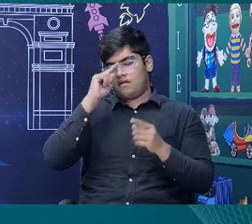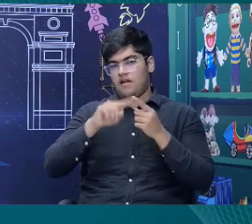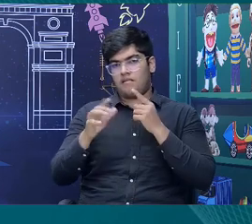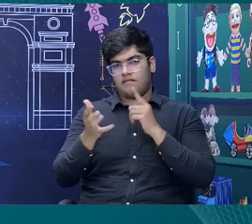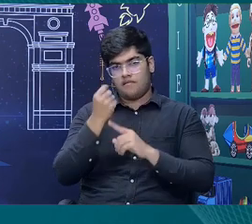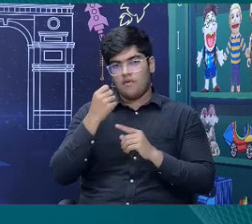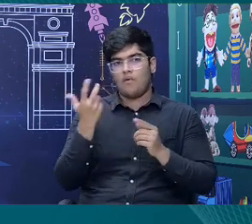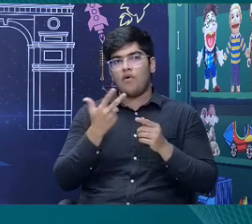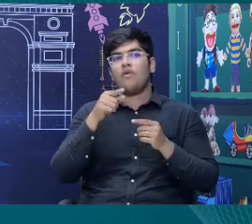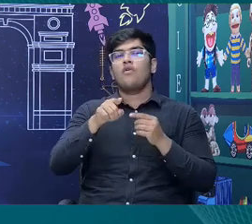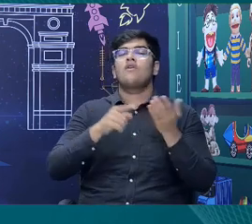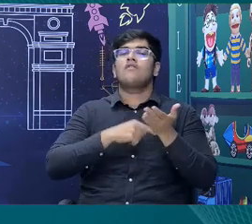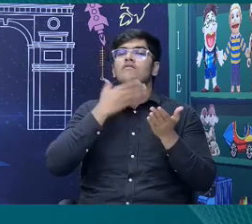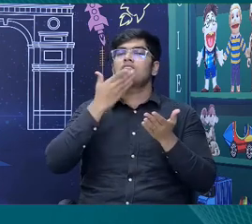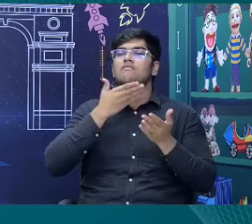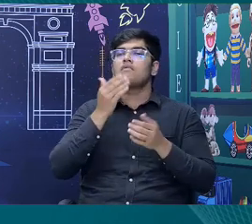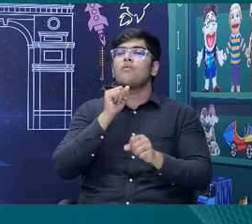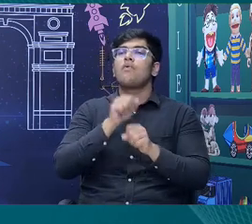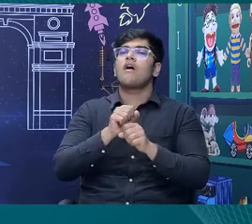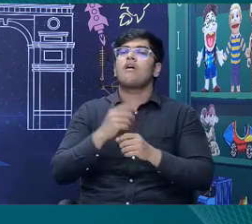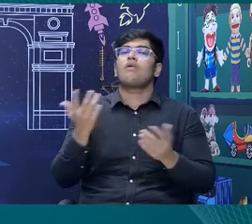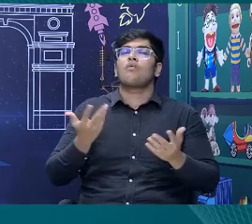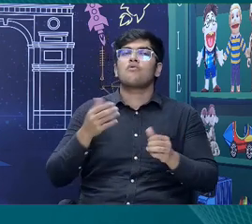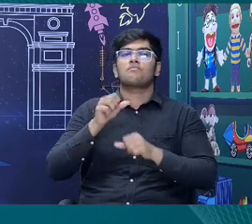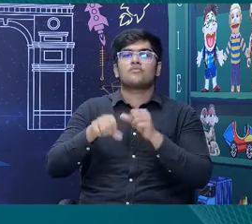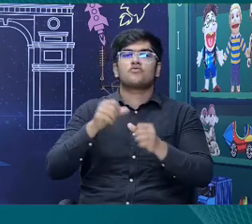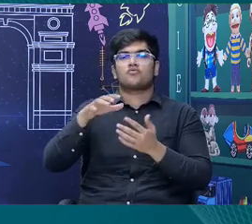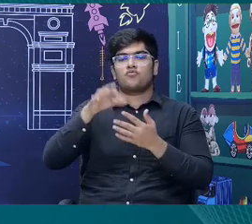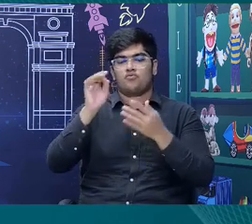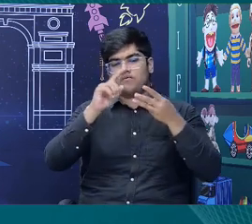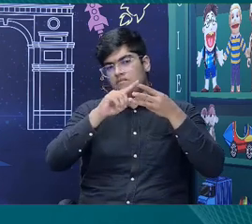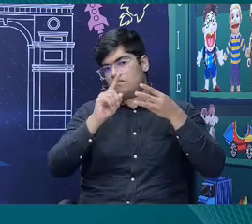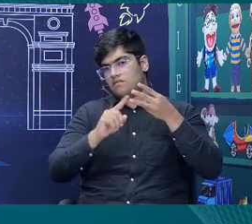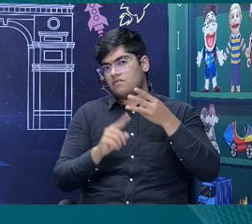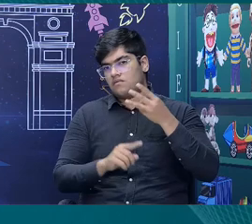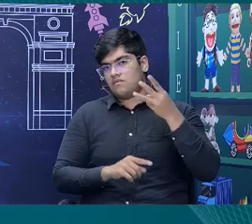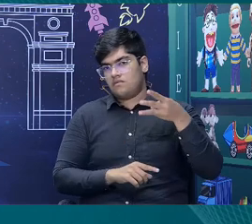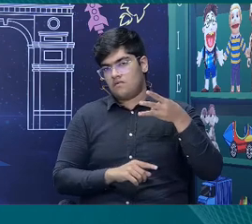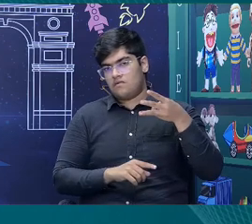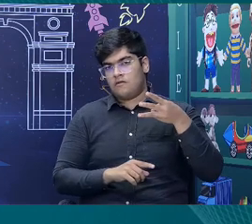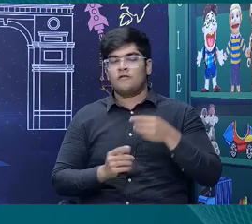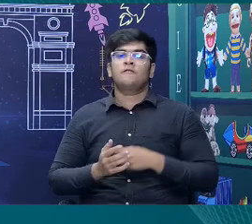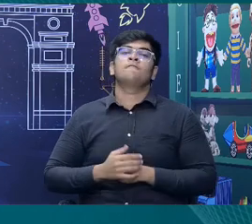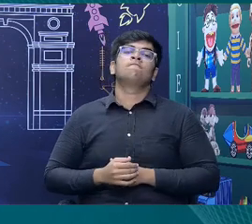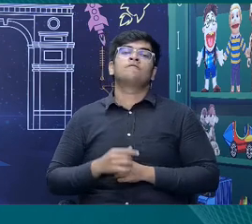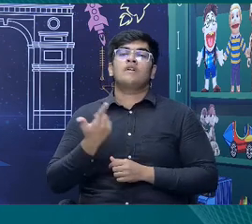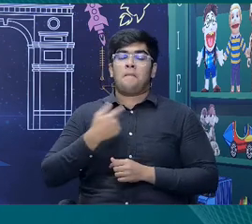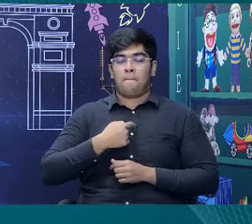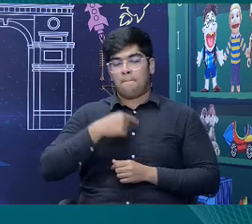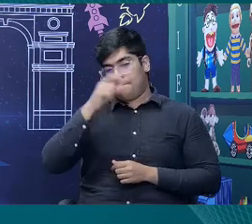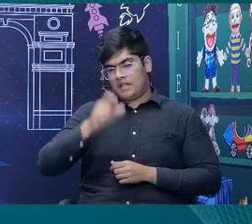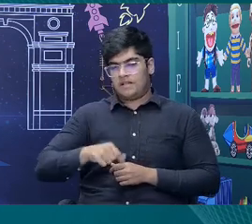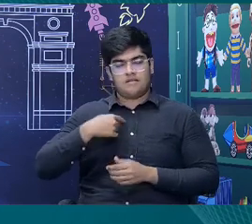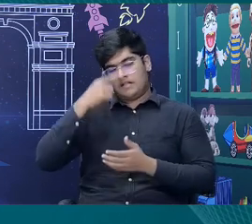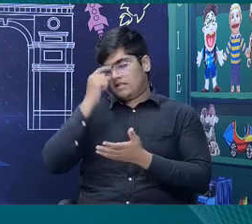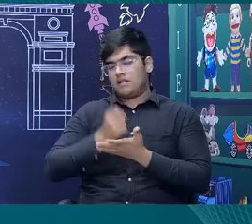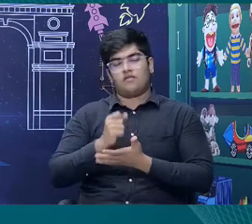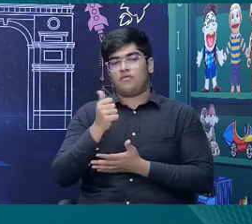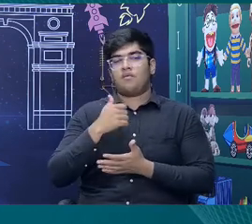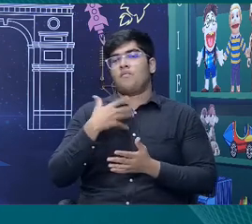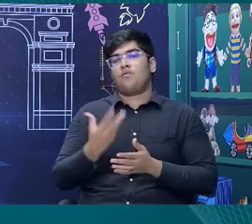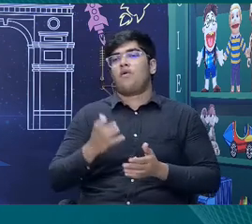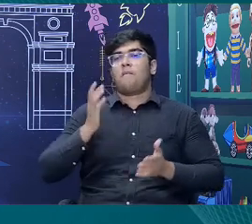सा टेक्निक फॉर ट्रीटमेंट लोगे आप कौन सा थेरेपी चूज करोगे यह हम डिसाइड नहीं कर सकते एज क्लाइंट अगर मैं क्लाइंट हूं मैं नहीं बोल सकती